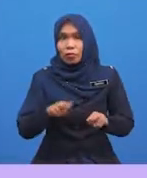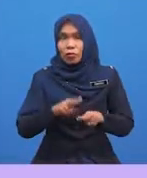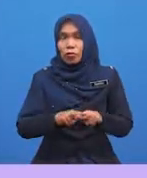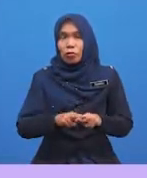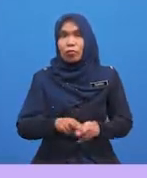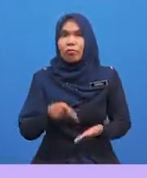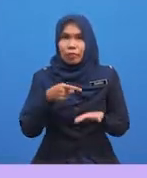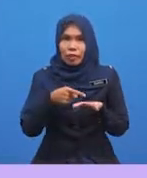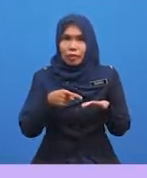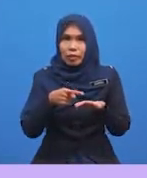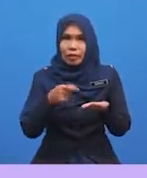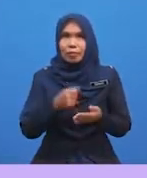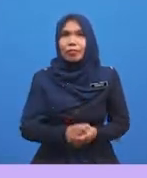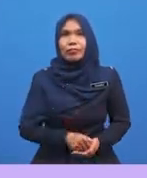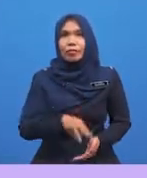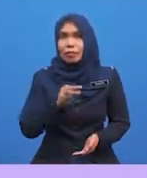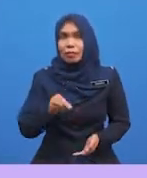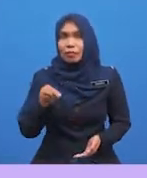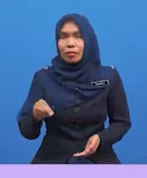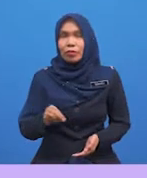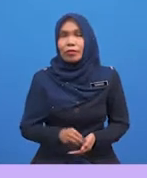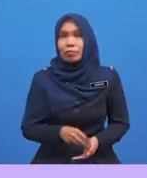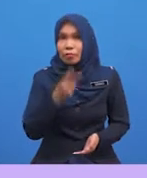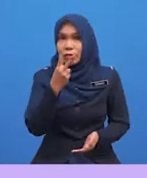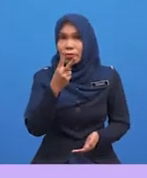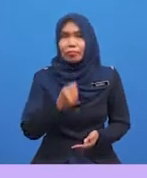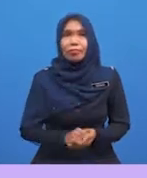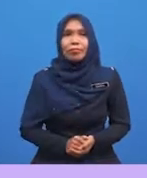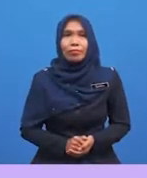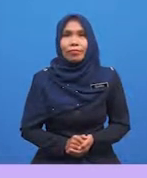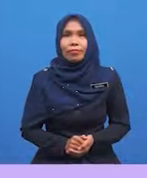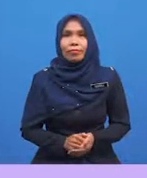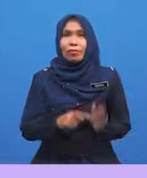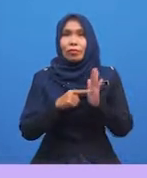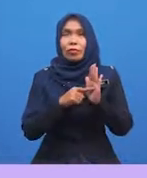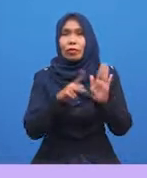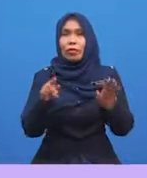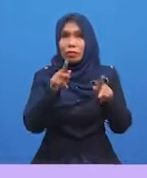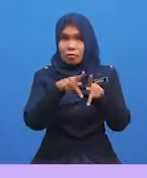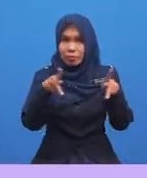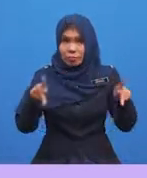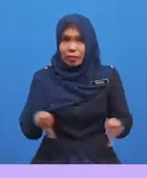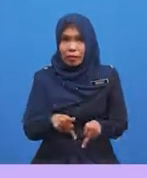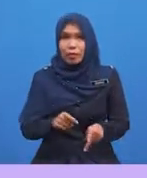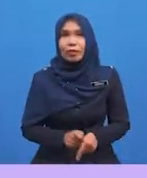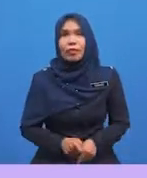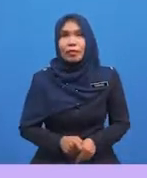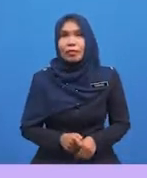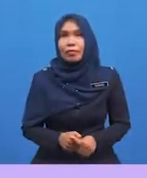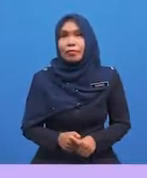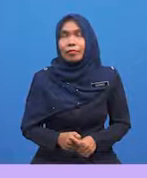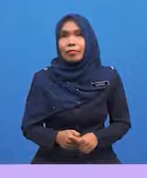jarang. Murid-murid lihat pula slide yang seterusnya yang menunjukkan peta Sabah dan